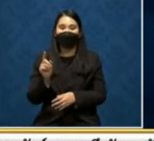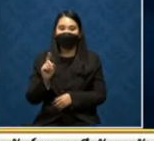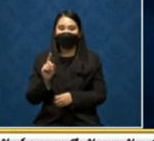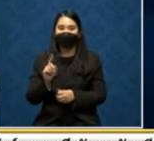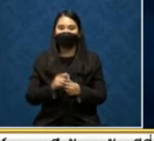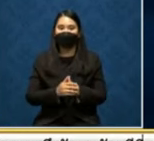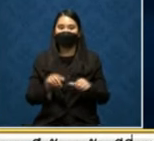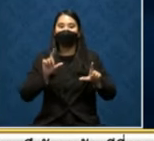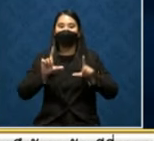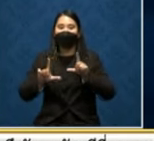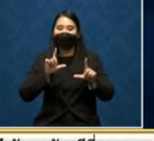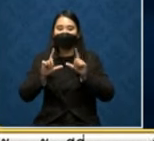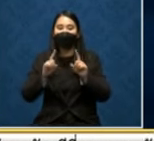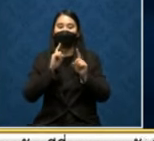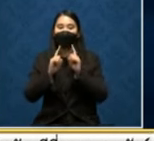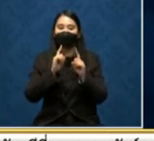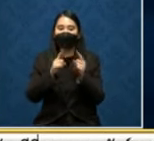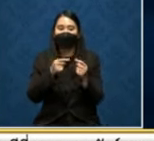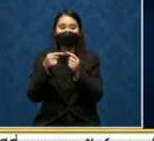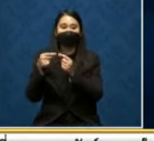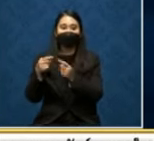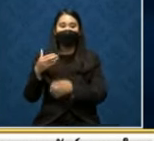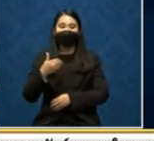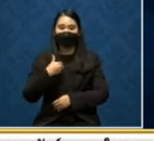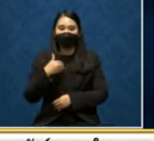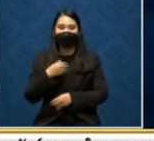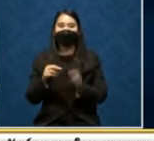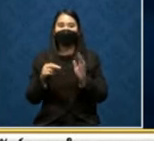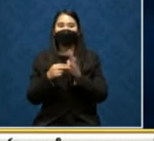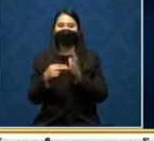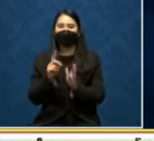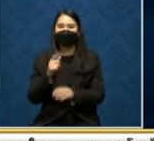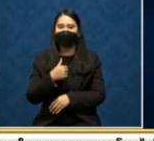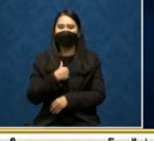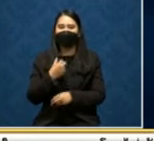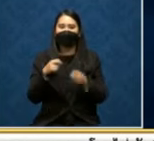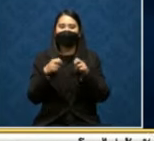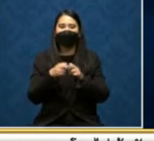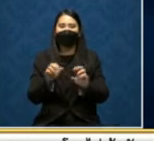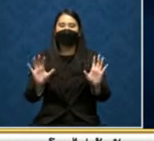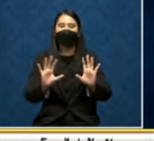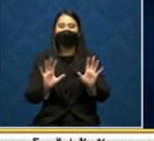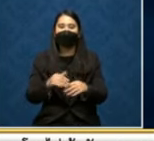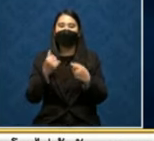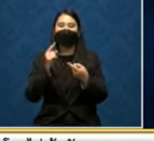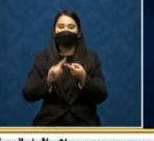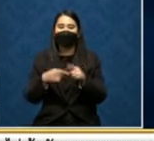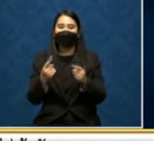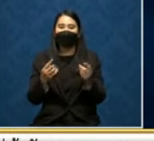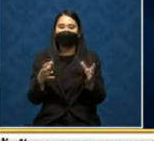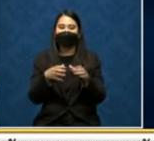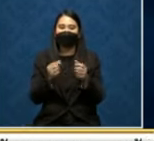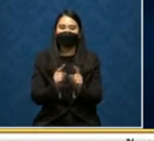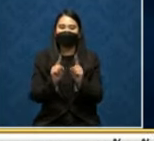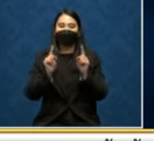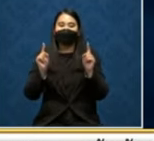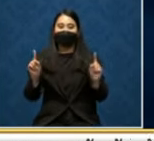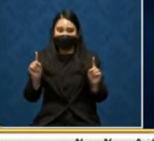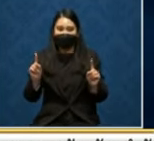กลายพูดคุยกันต่อว่าเรื่องราวเหล่านี้ไม่ควรเกิดขึ้นเพื่อนก็เริ่มแยกวงสุดท้าย